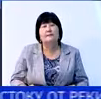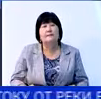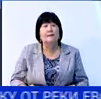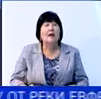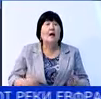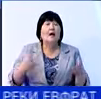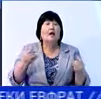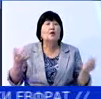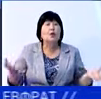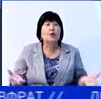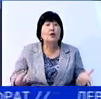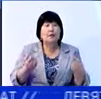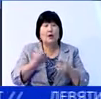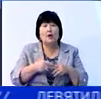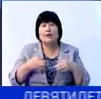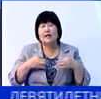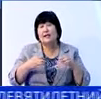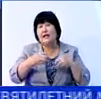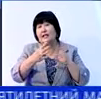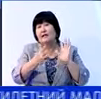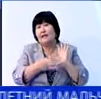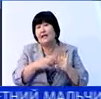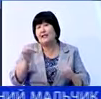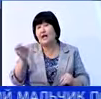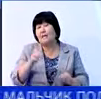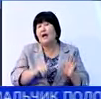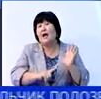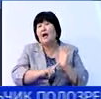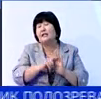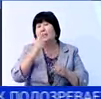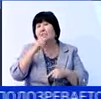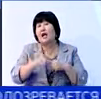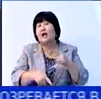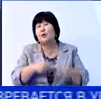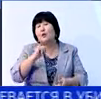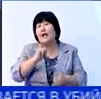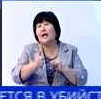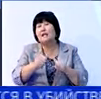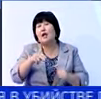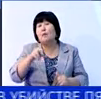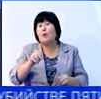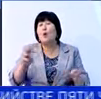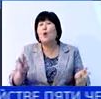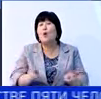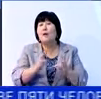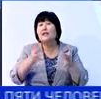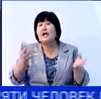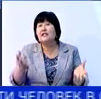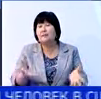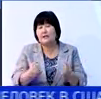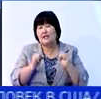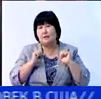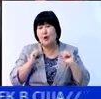Ко дню спасателей, который отмечается 19 октября, стартовали традиционные соревнования по пожарно-спасательному